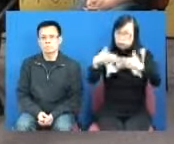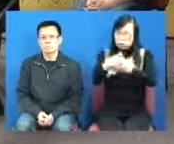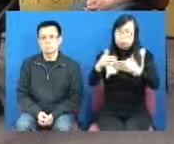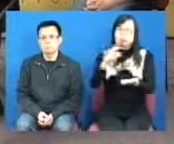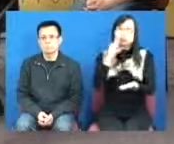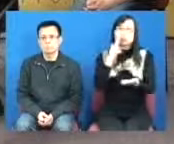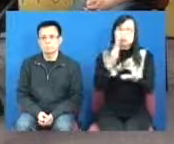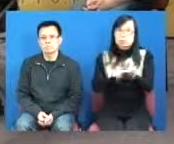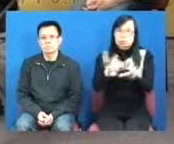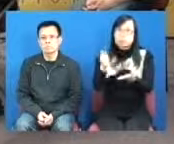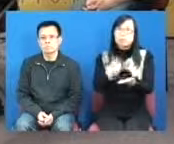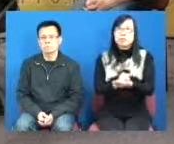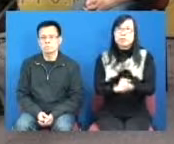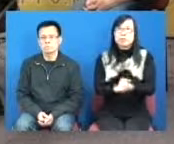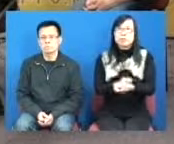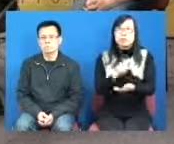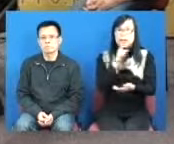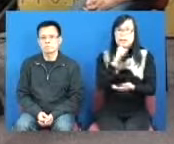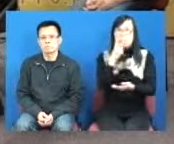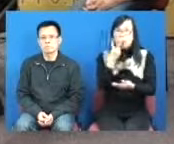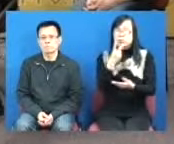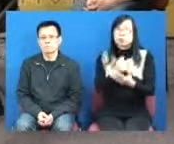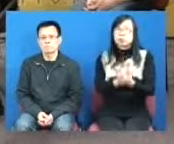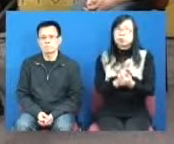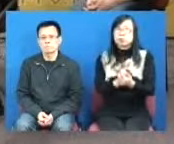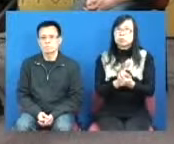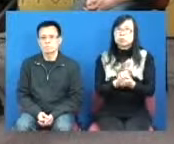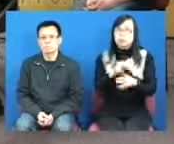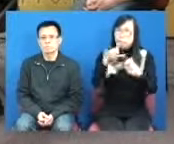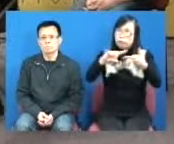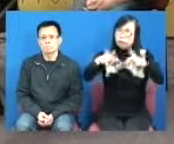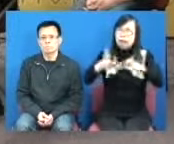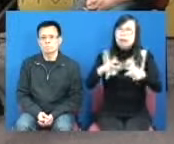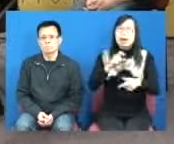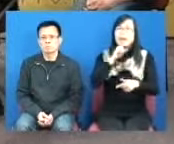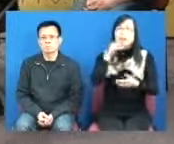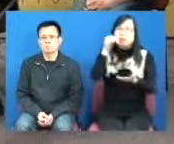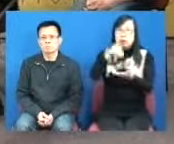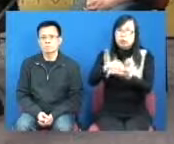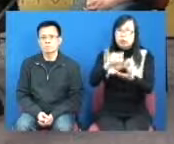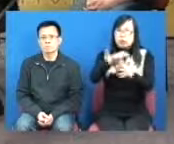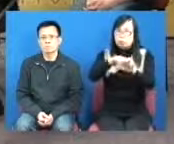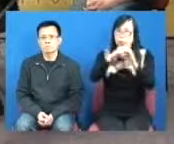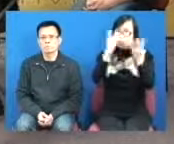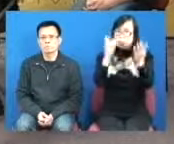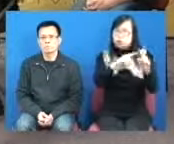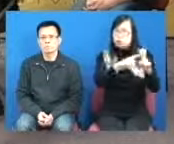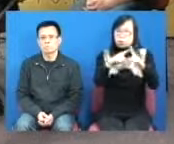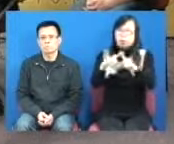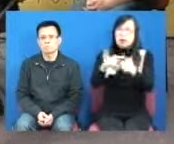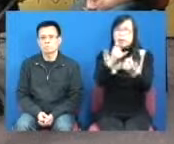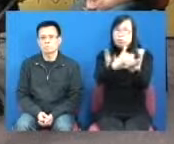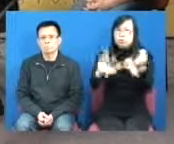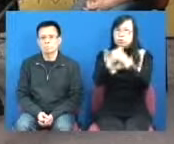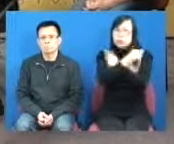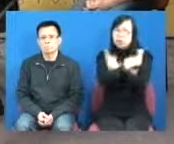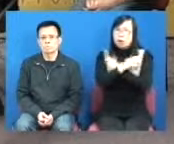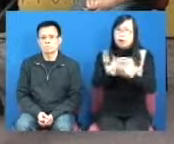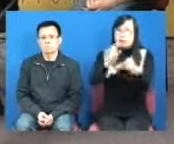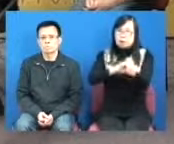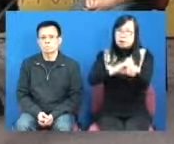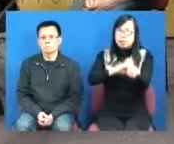津貼是不是有雙軌制我會否有落實全民退休保障我的醫療保險或者